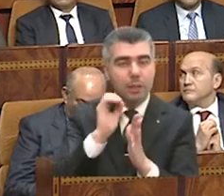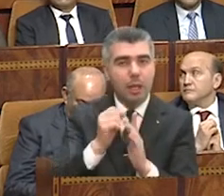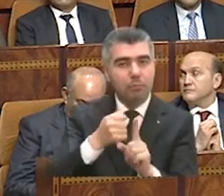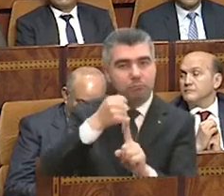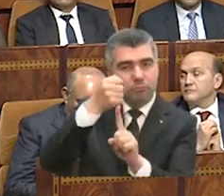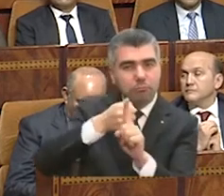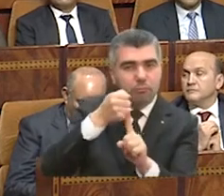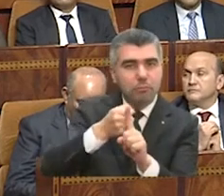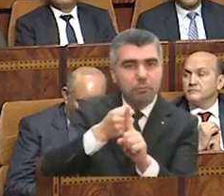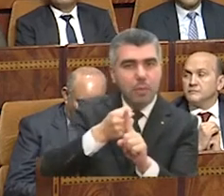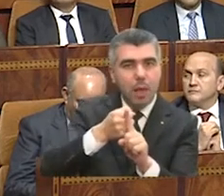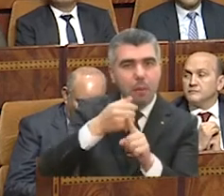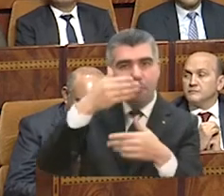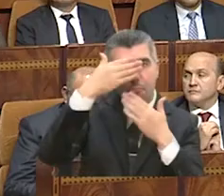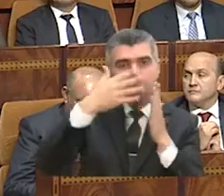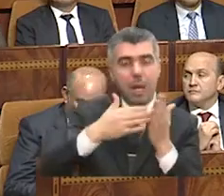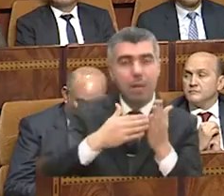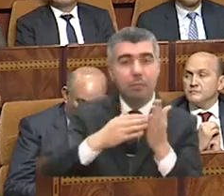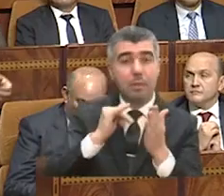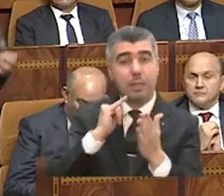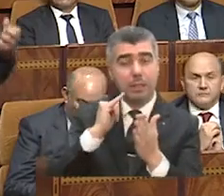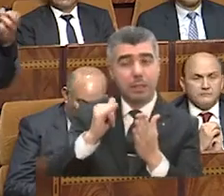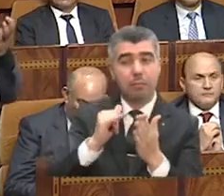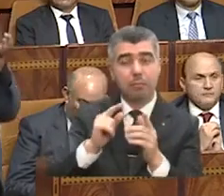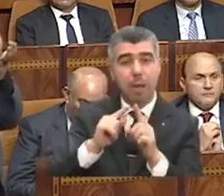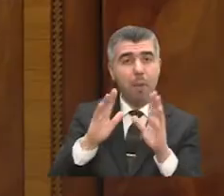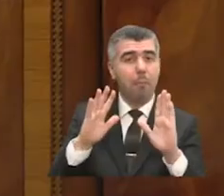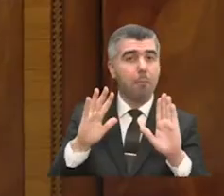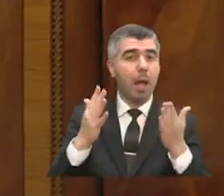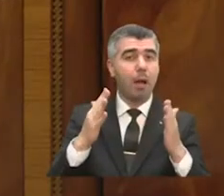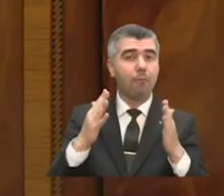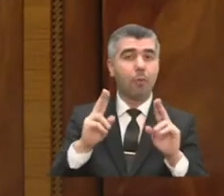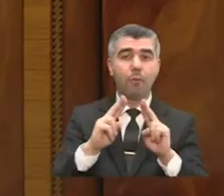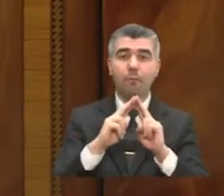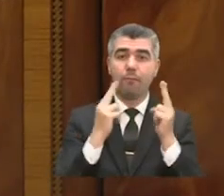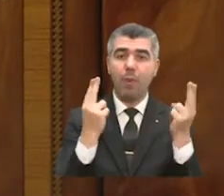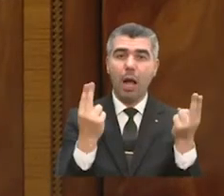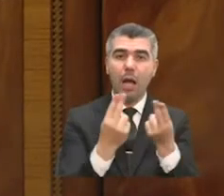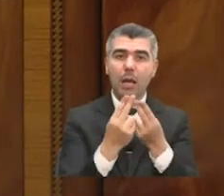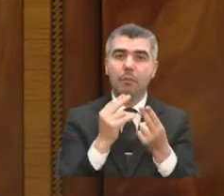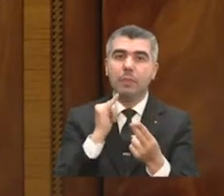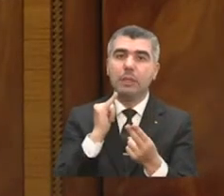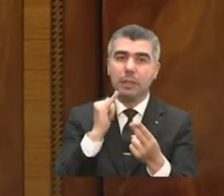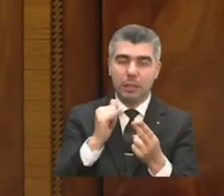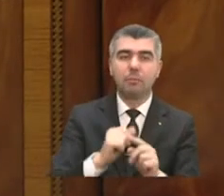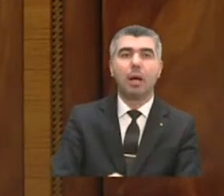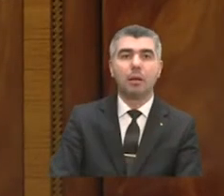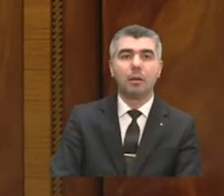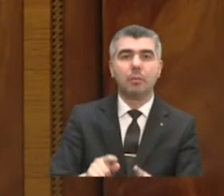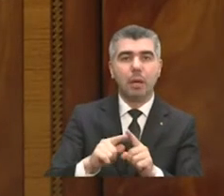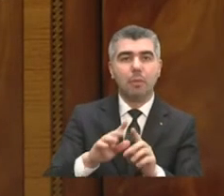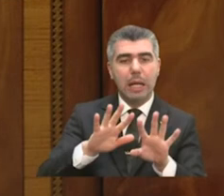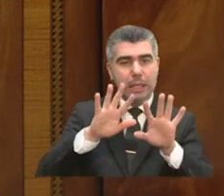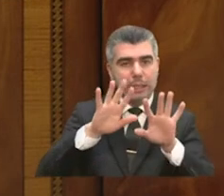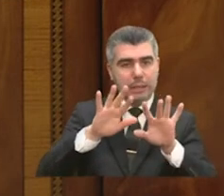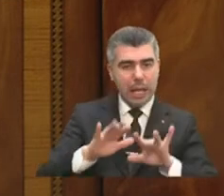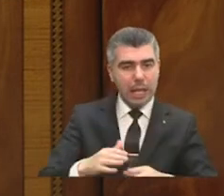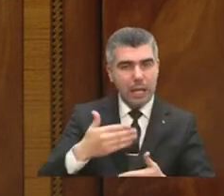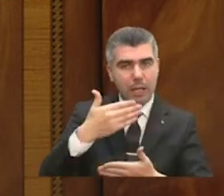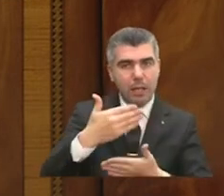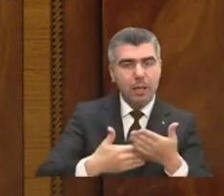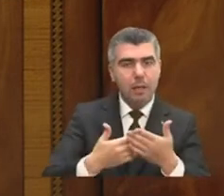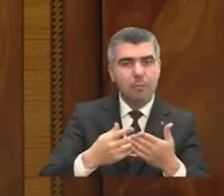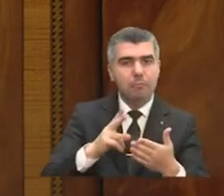n'aura aucune influence sur la démocratie, notre modèle de